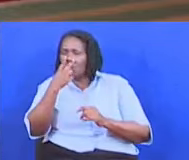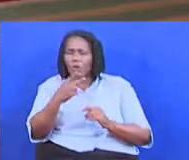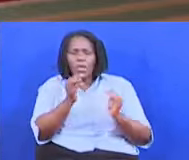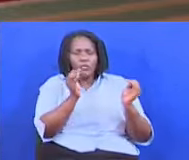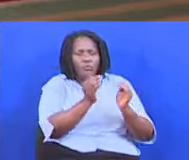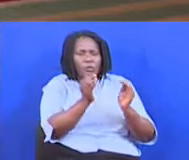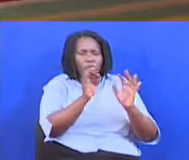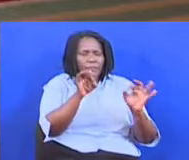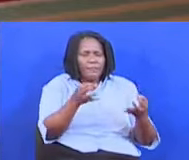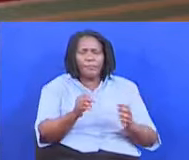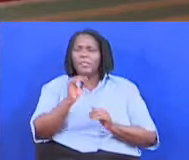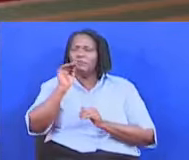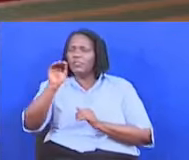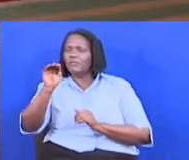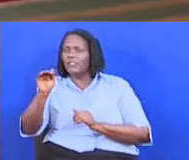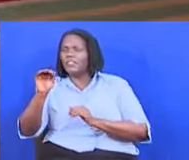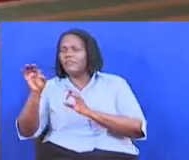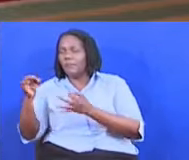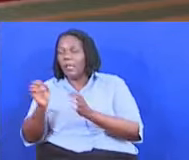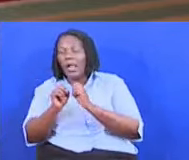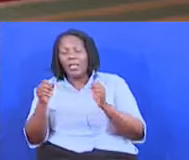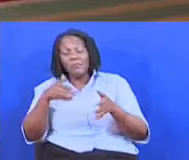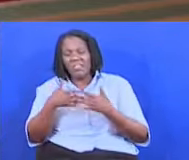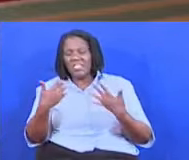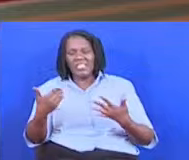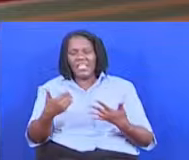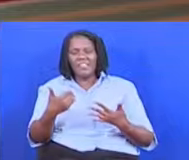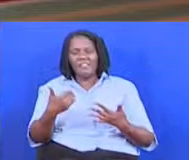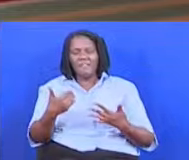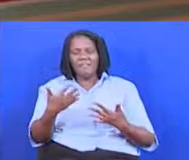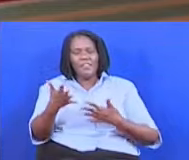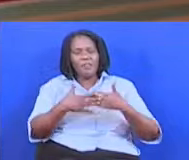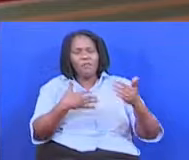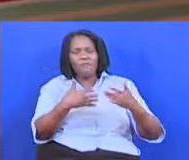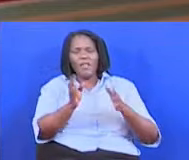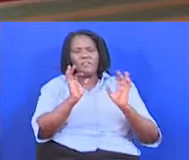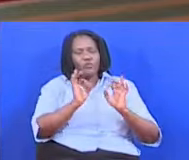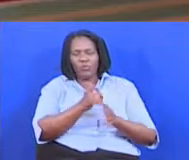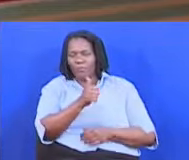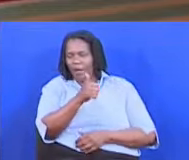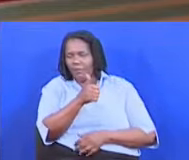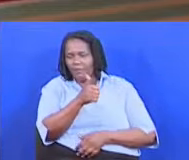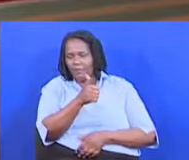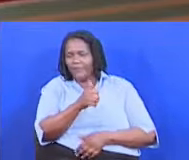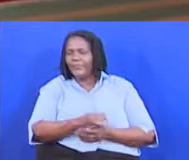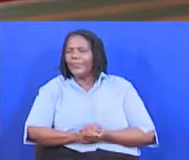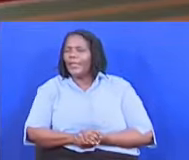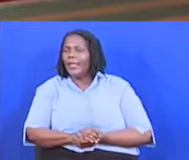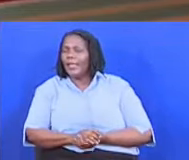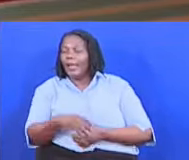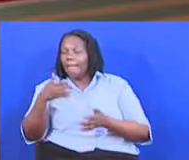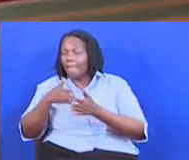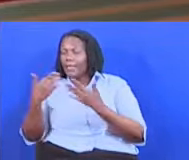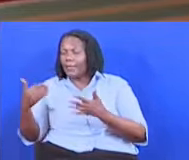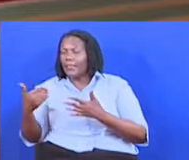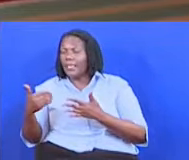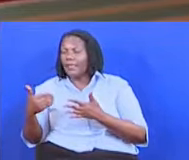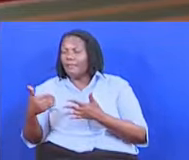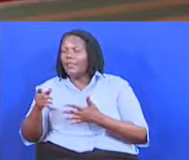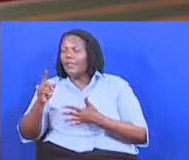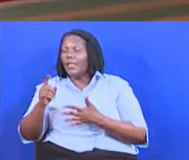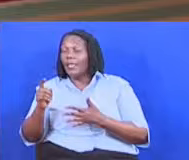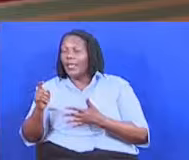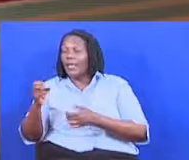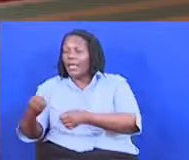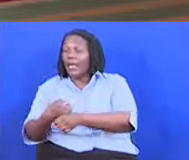kemiko, lakini nataka tukiri hatujafanya vizuri katika eneo hili. Lakini kwa mfano, saratani inayoongoza ni saratani ya mlango wa